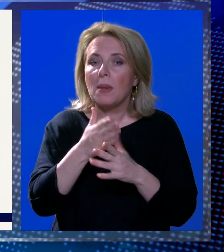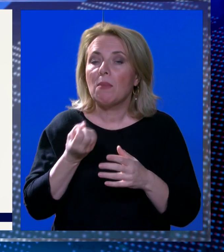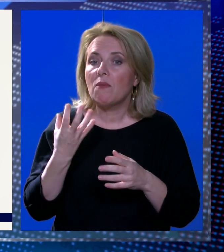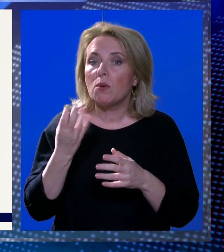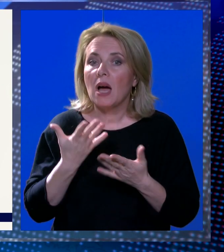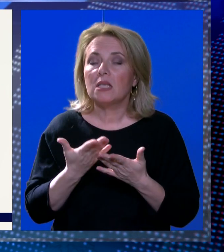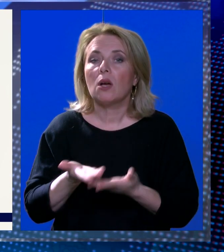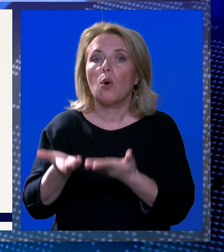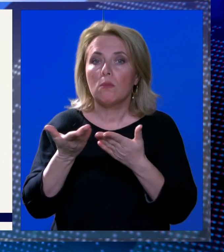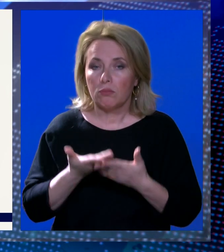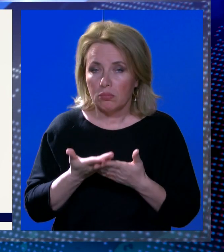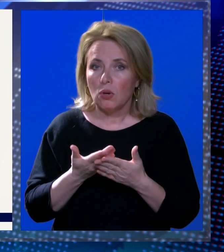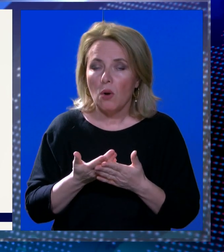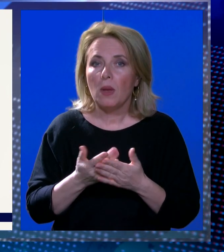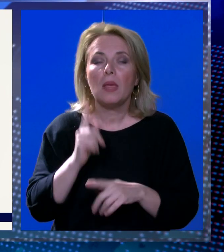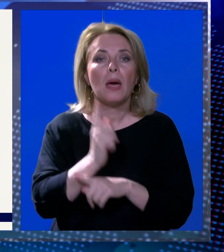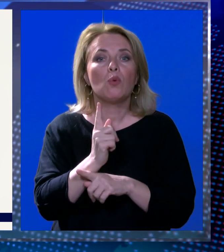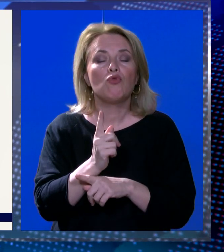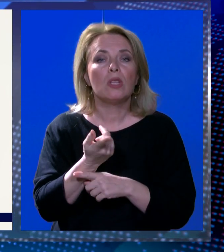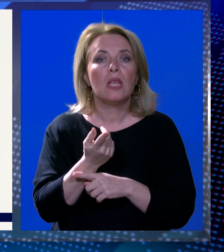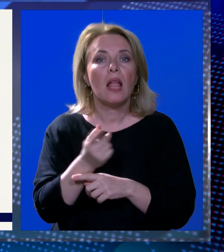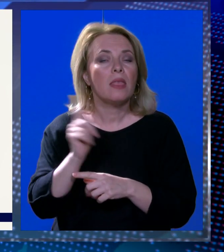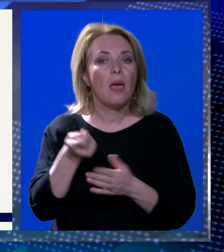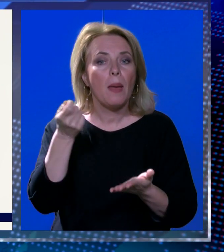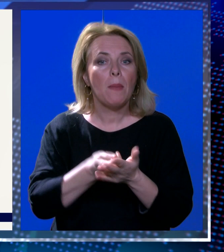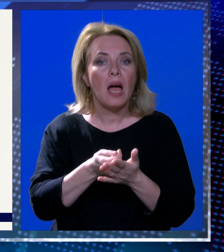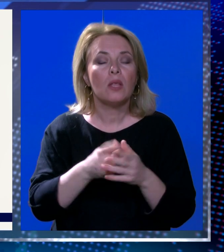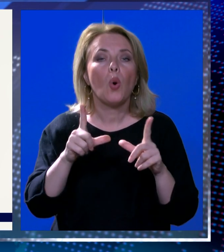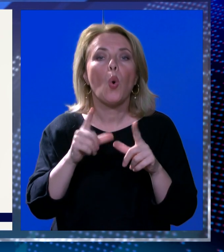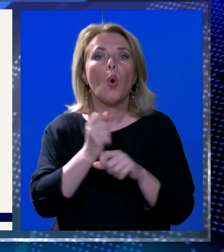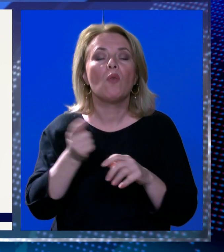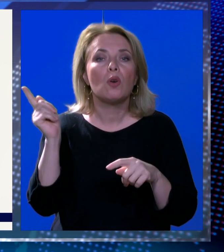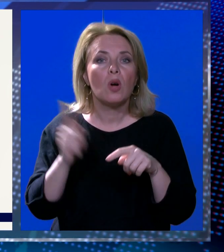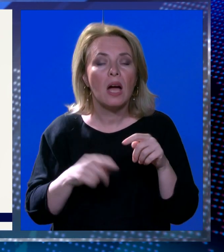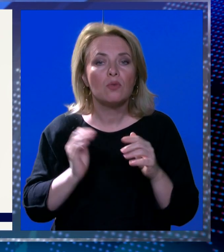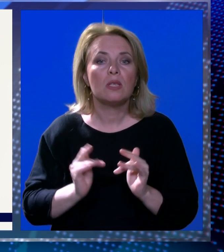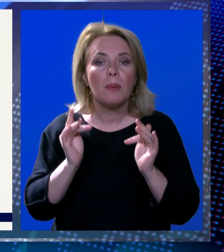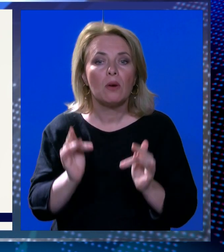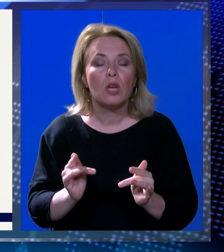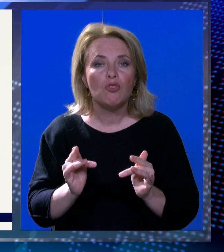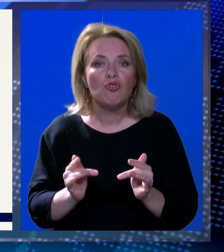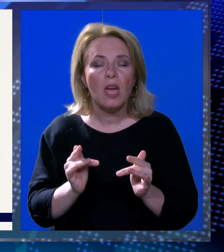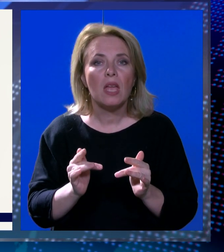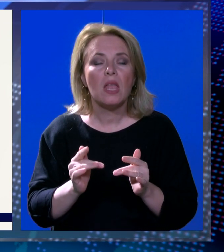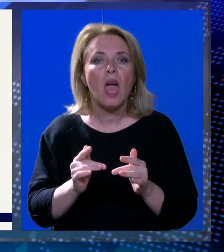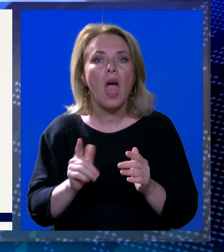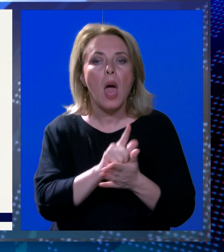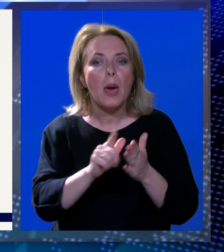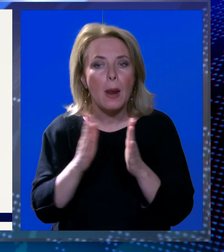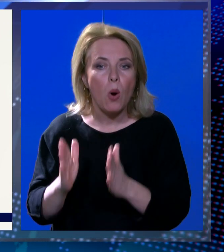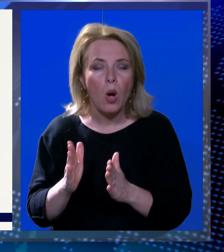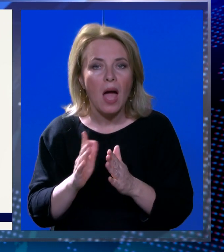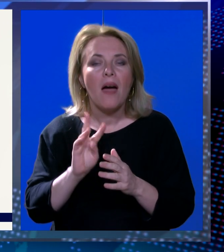radova. Prema informacijama kojima raspolažemo, naručitelj nije naplatio ugovornu kaznu za prekoračenje ugovorenog